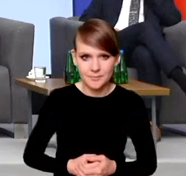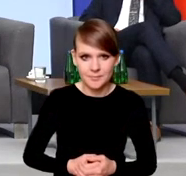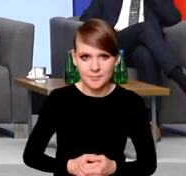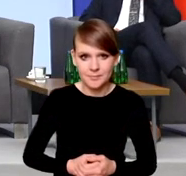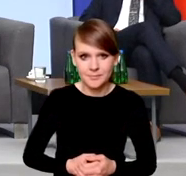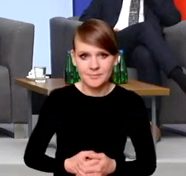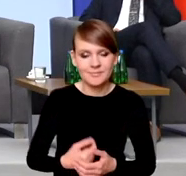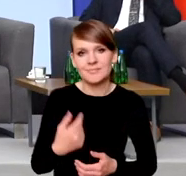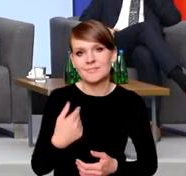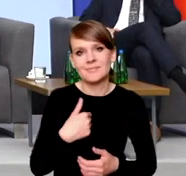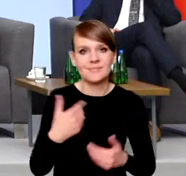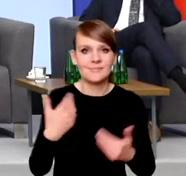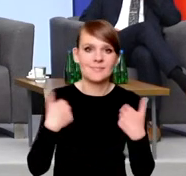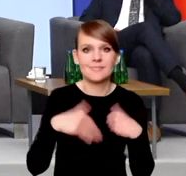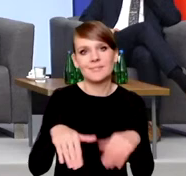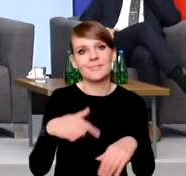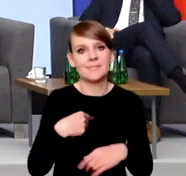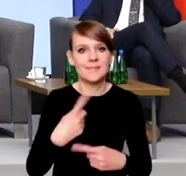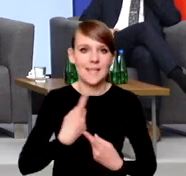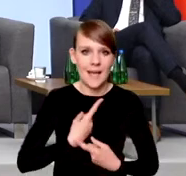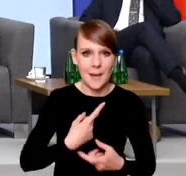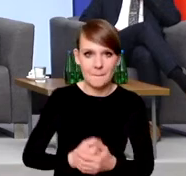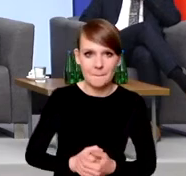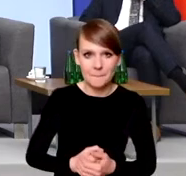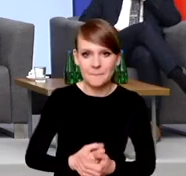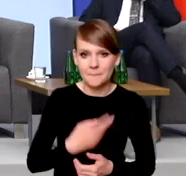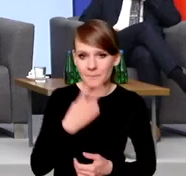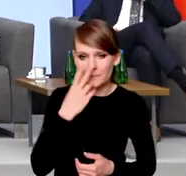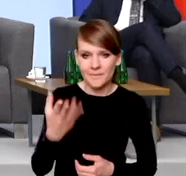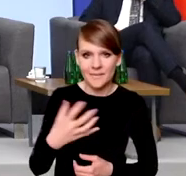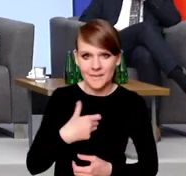zdominować panelu. Widzę, że pan rektor chętny.